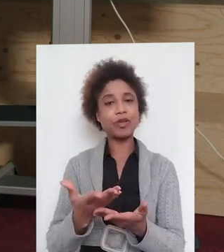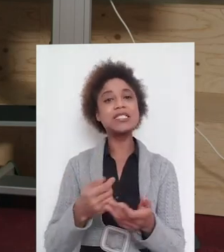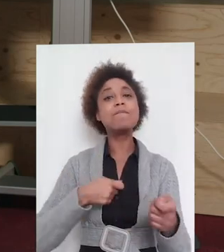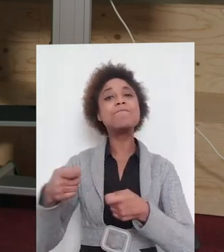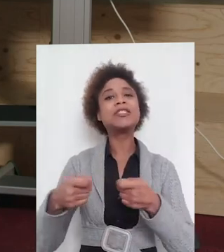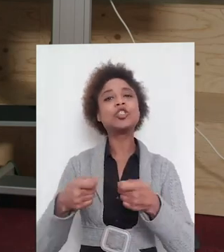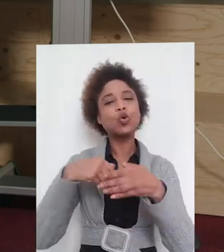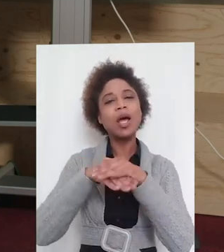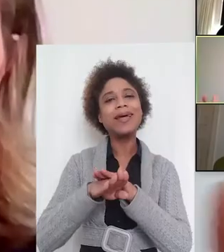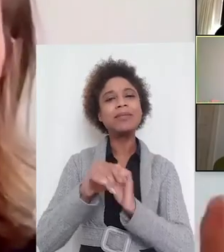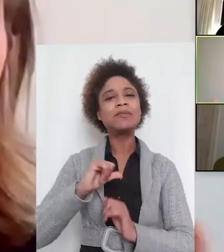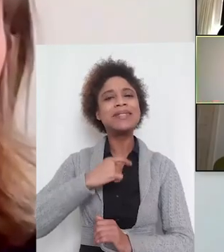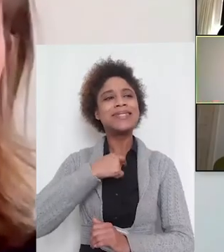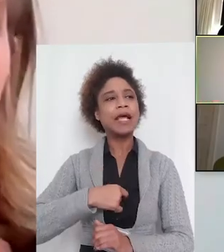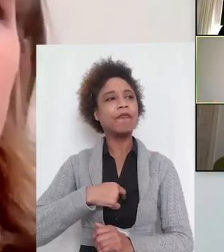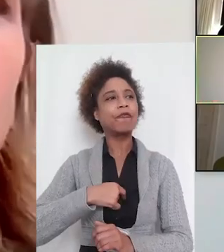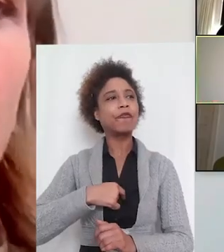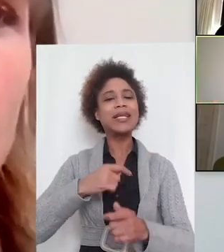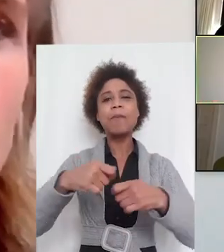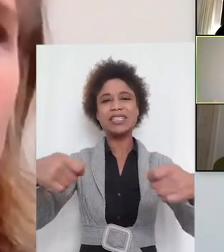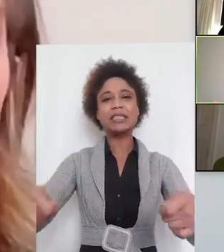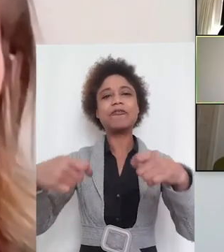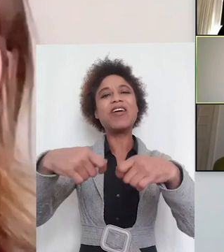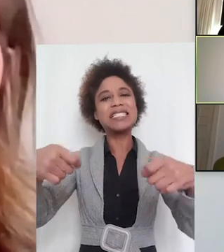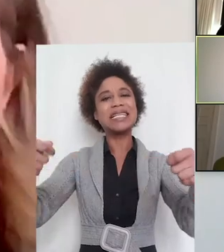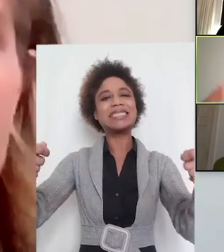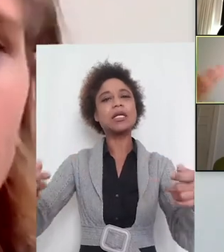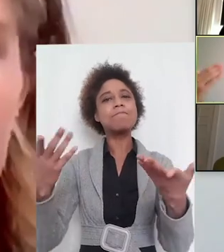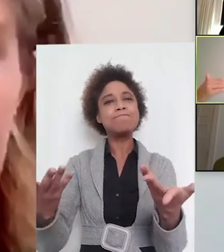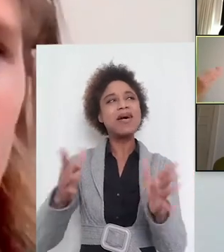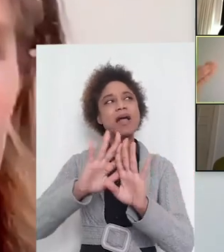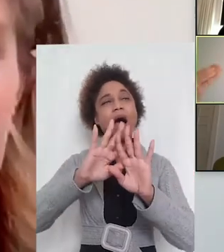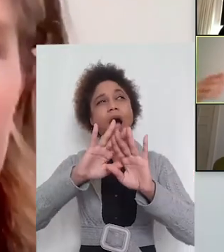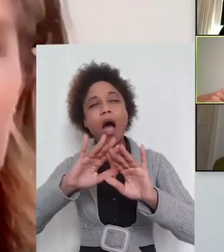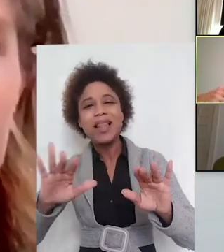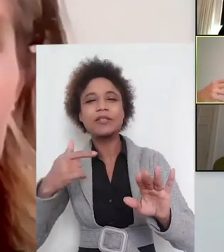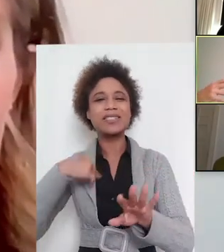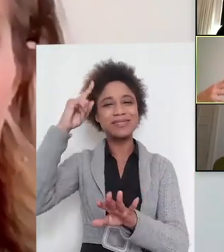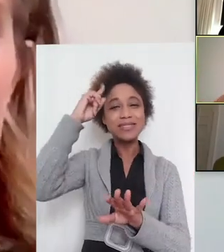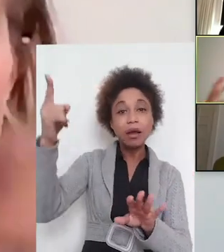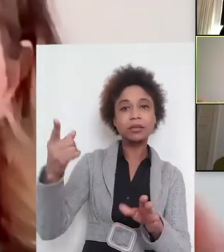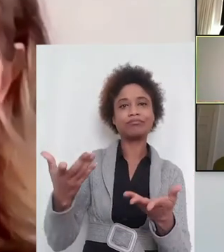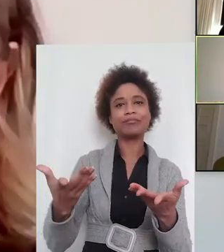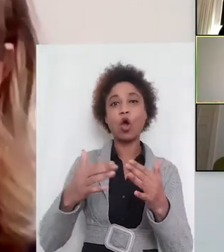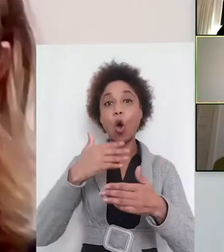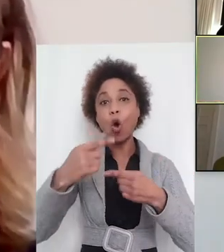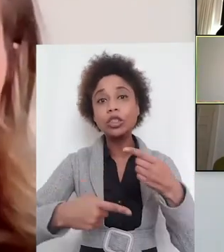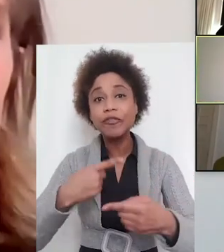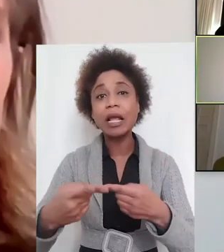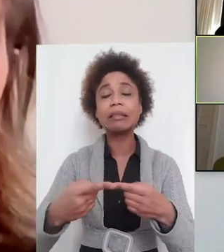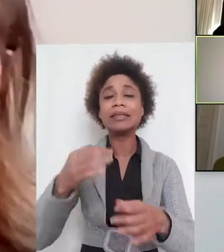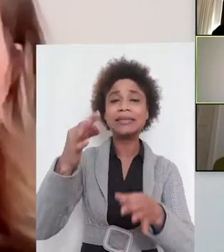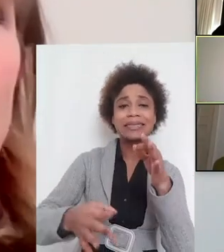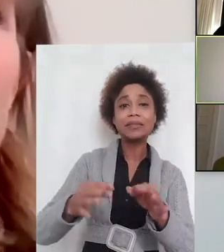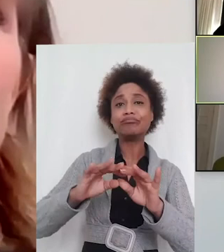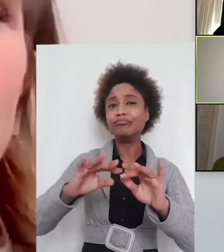toegankelijkheid, maar ik zie mezelf meer als een persoon die faciliteert. Maar eigenlijk alles wat bedacht wordt, geïnitieerd wordt, ontwikkeld,